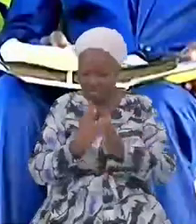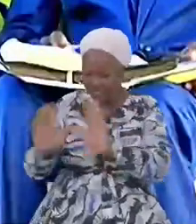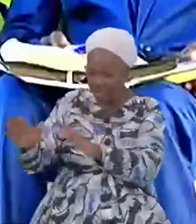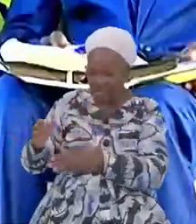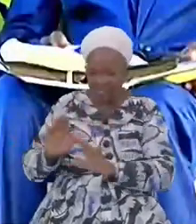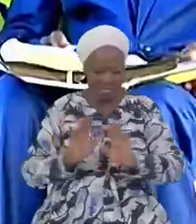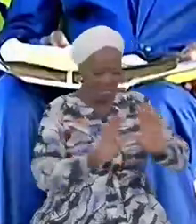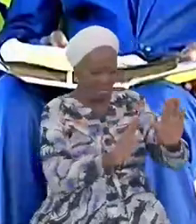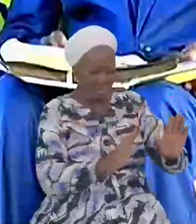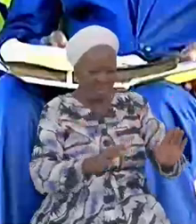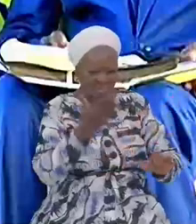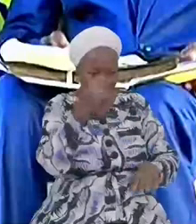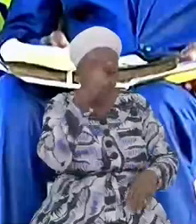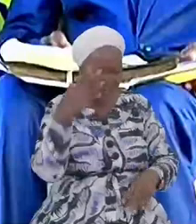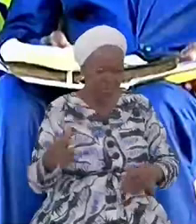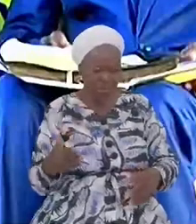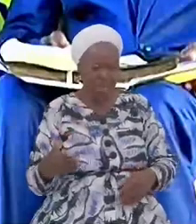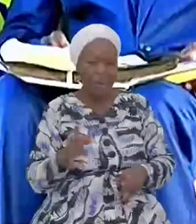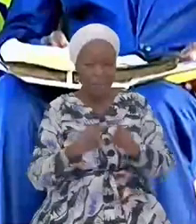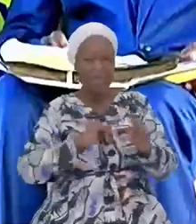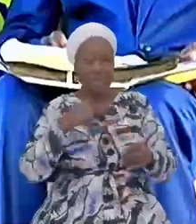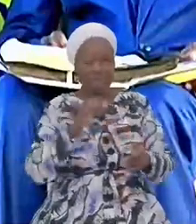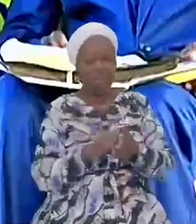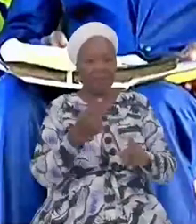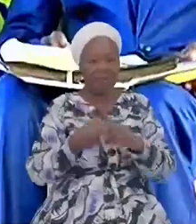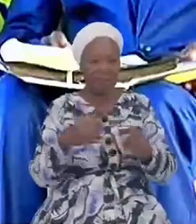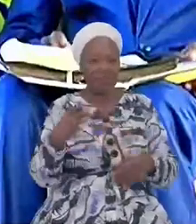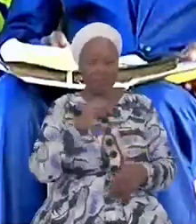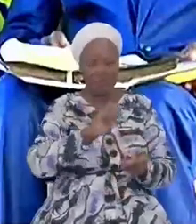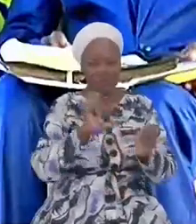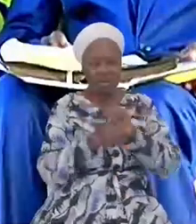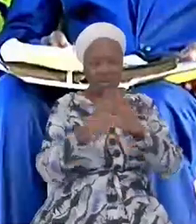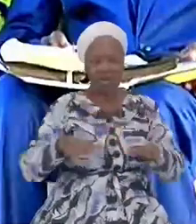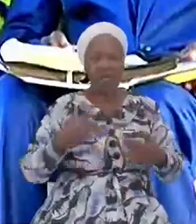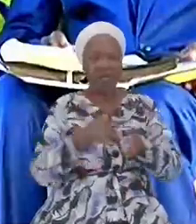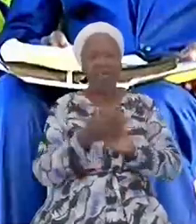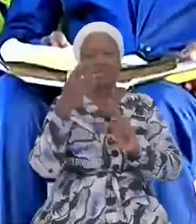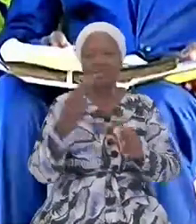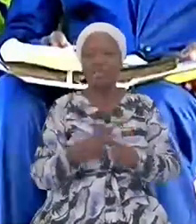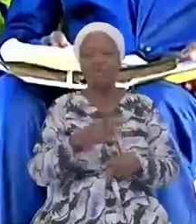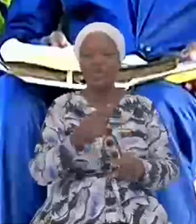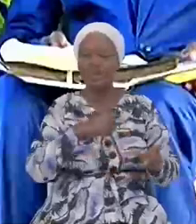du vent, les choses vont changer dans ta vie. Les choses vont changer. L'Éternel fera de toi la